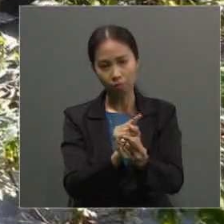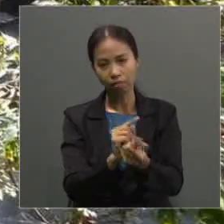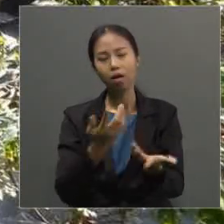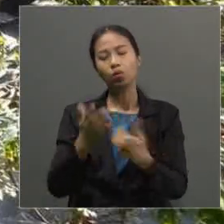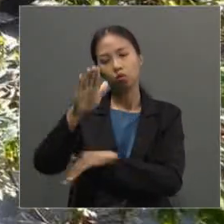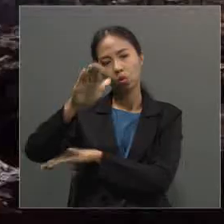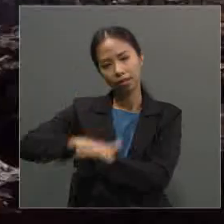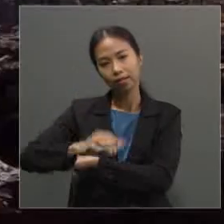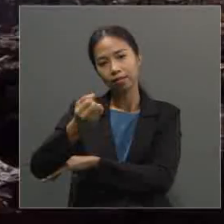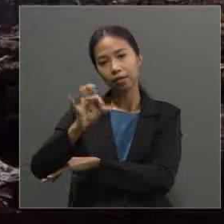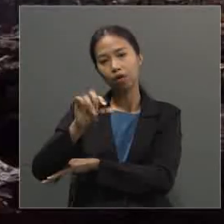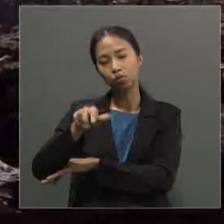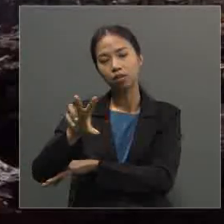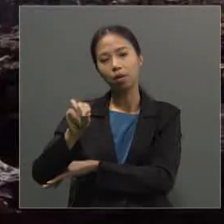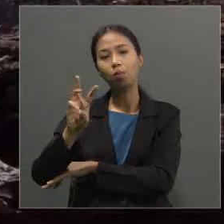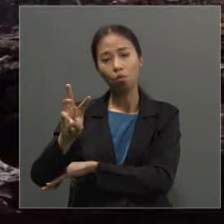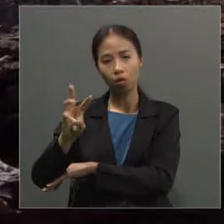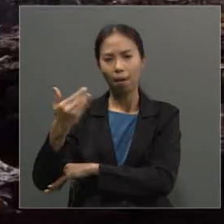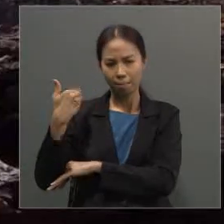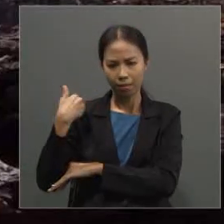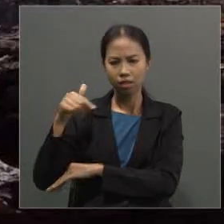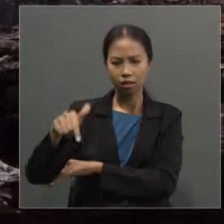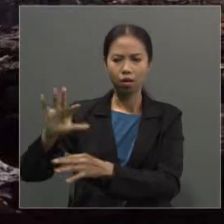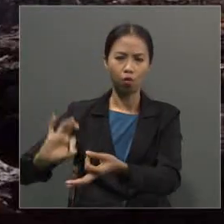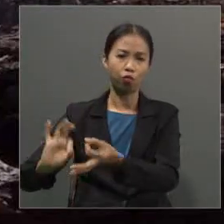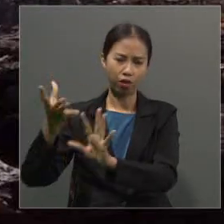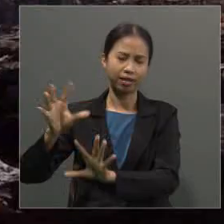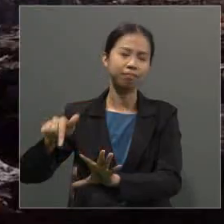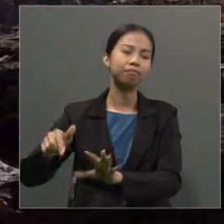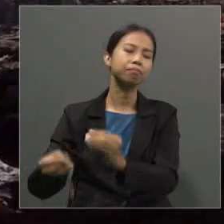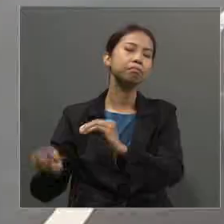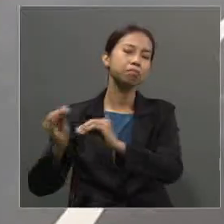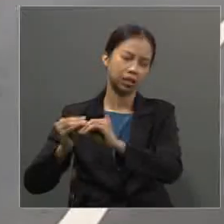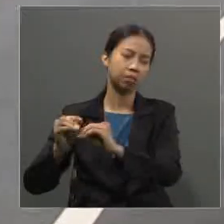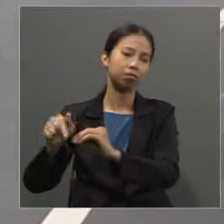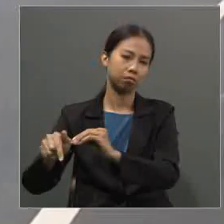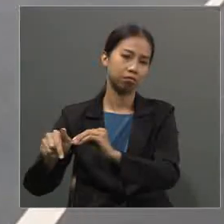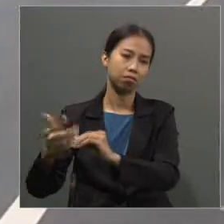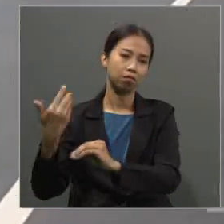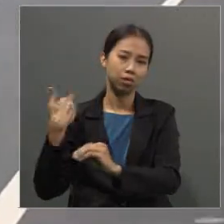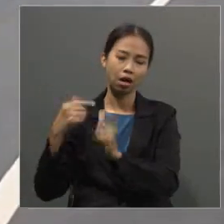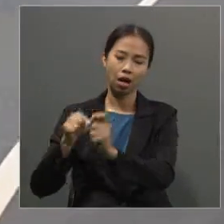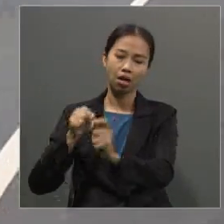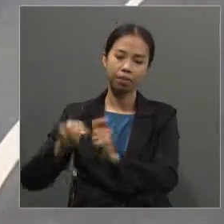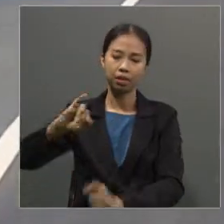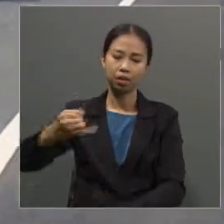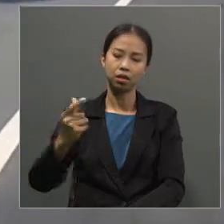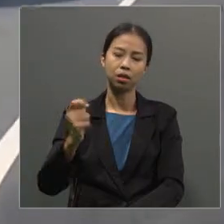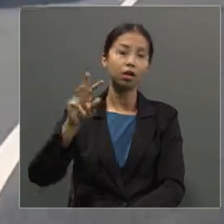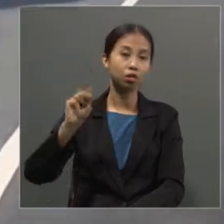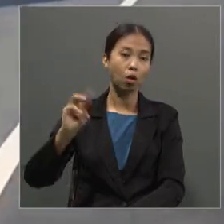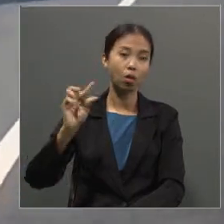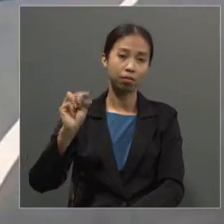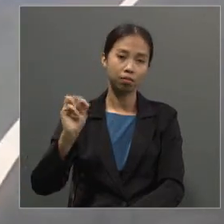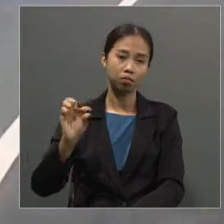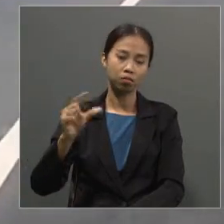19:36นที่ผ่านมาก็เกิดไฟป่าบริเวณตำบลดอยแก้วอำเภอจอมทองบริเวณหน่วยพิทักษ์แม่เตี๊ยะอุทยาน